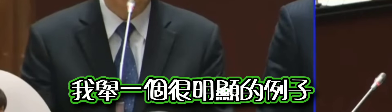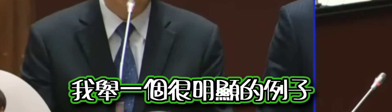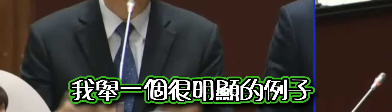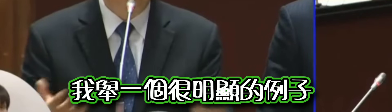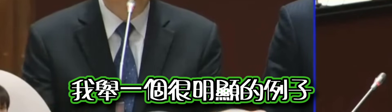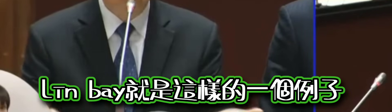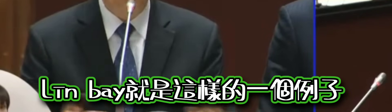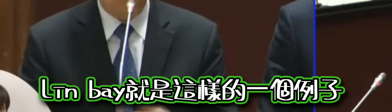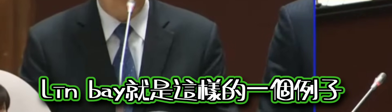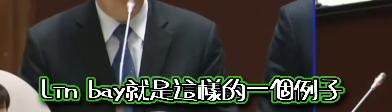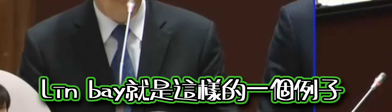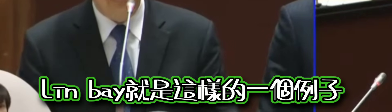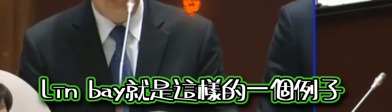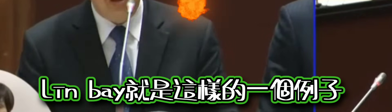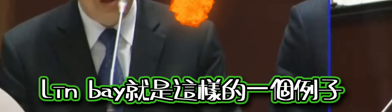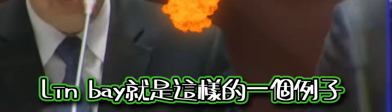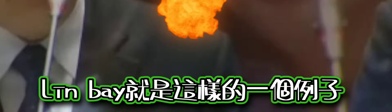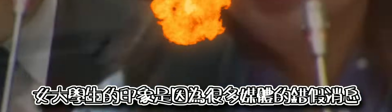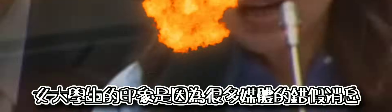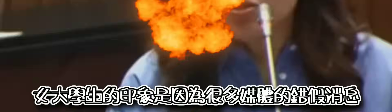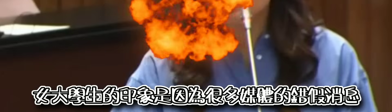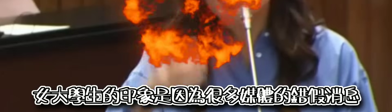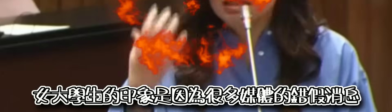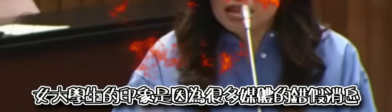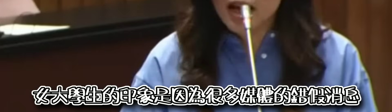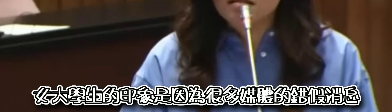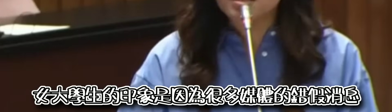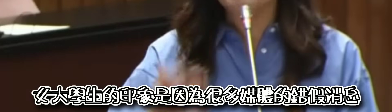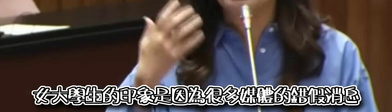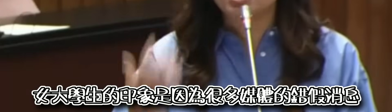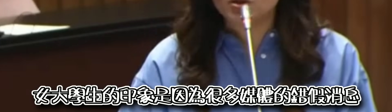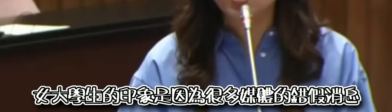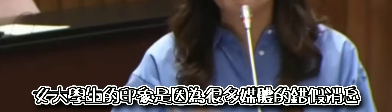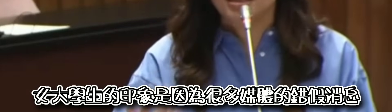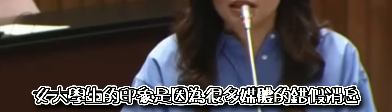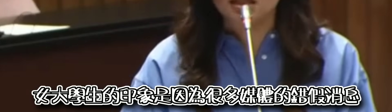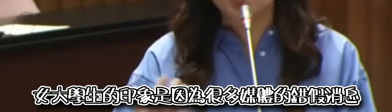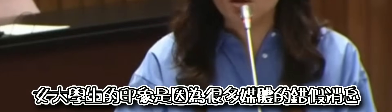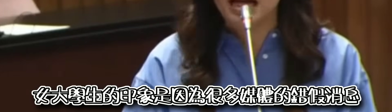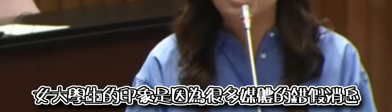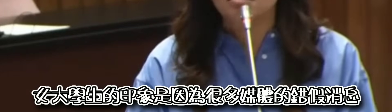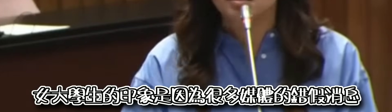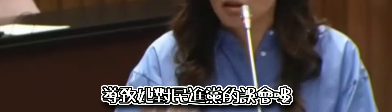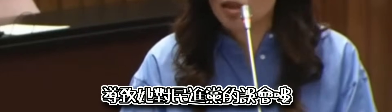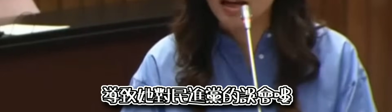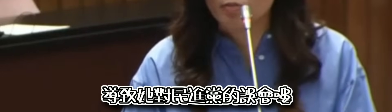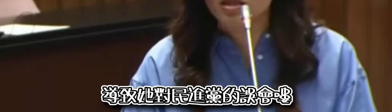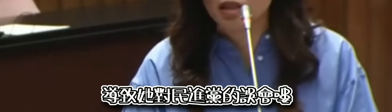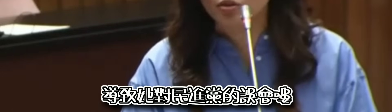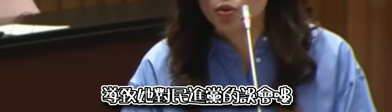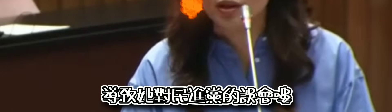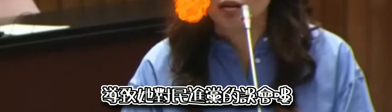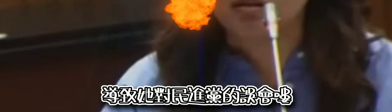个很明显的例子，林北好友就是这样的一个例子。 民大学生的印象是因为很多媒体的错假消息导致